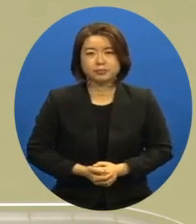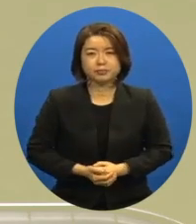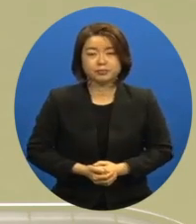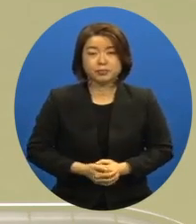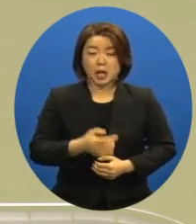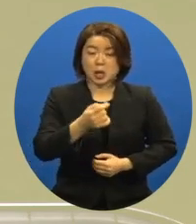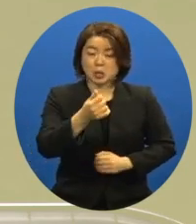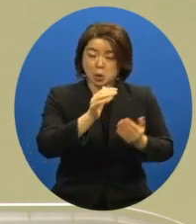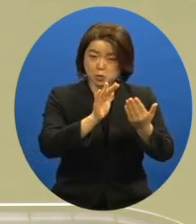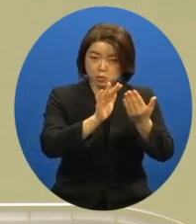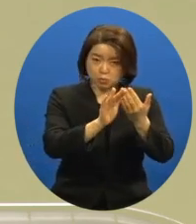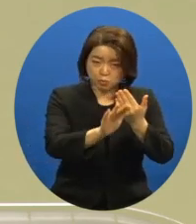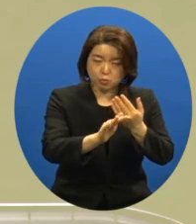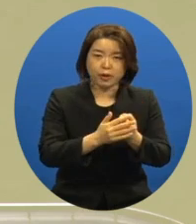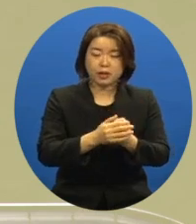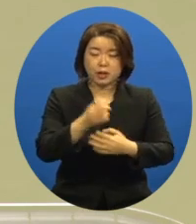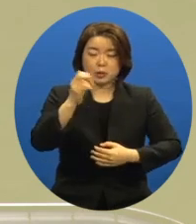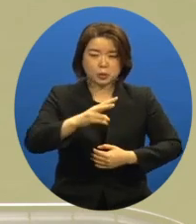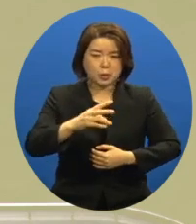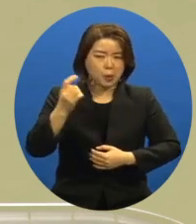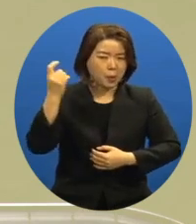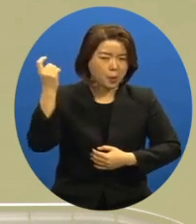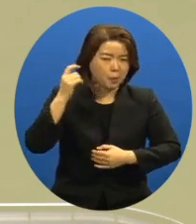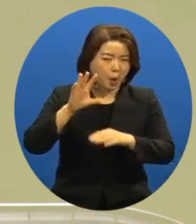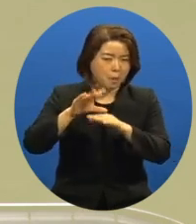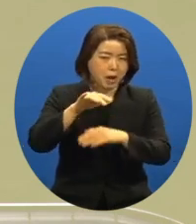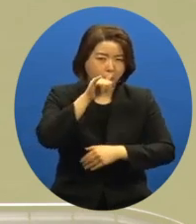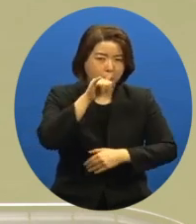조금 더 있다가 또 방송이 나옵니다.